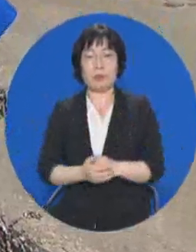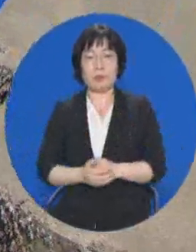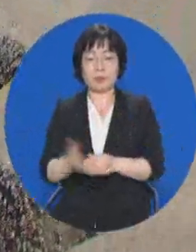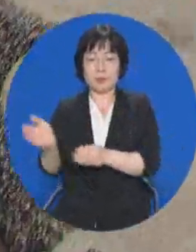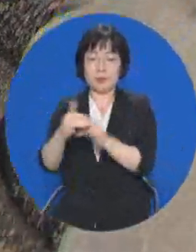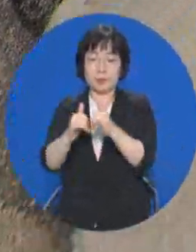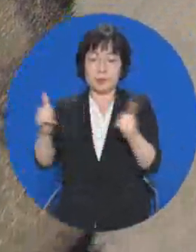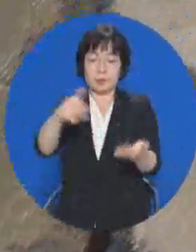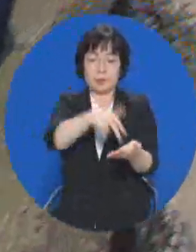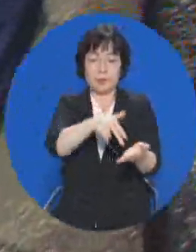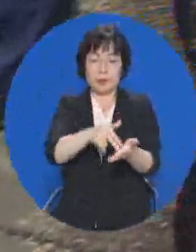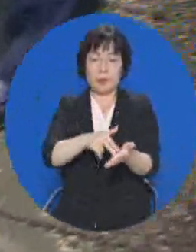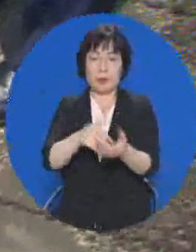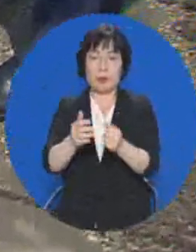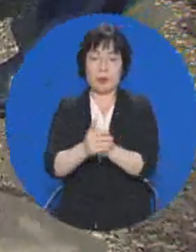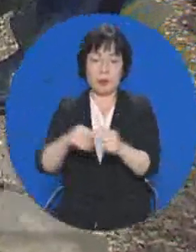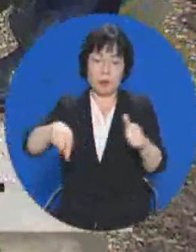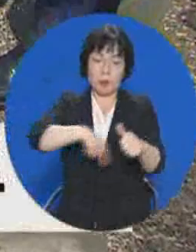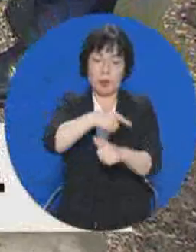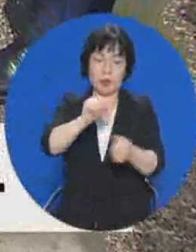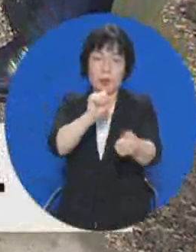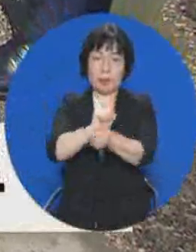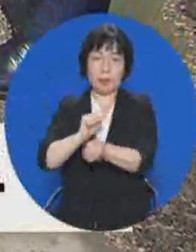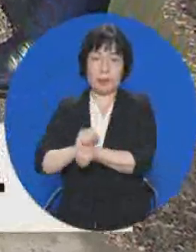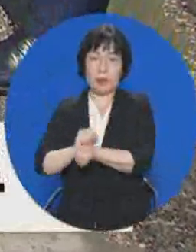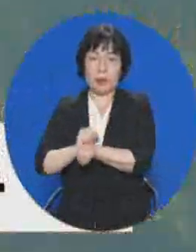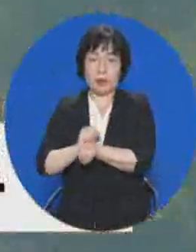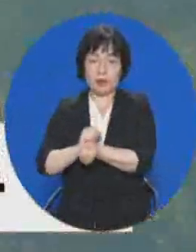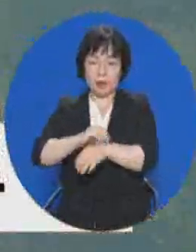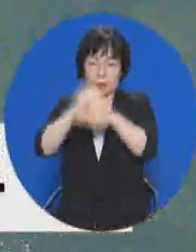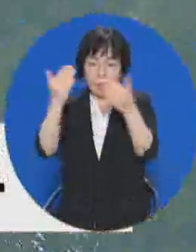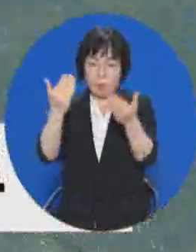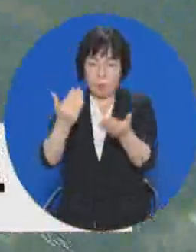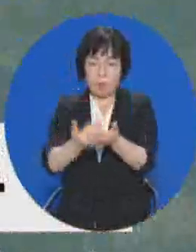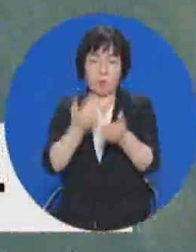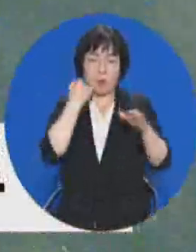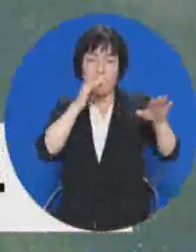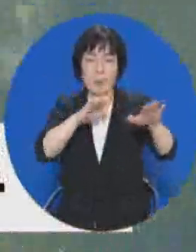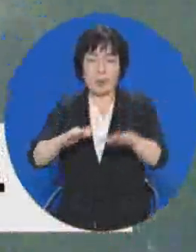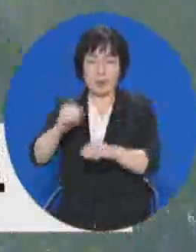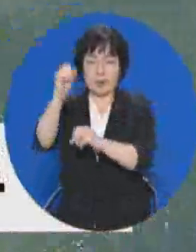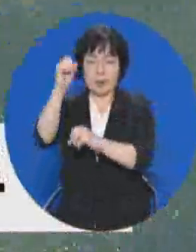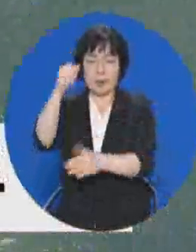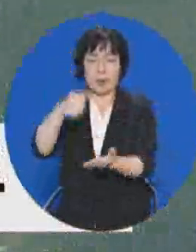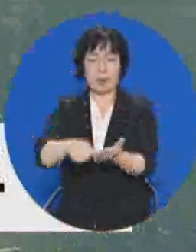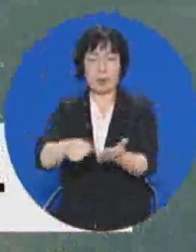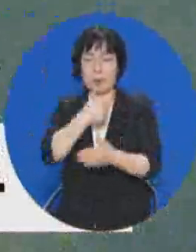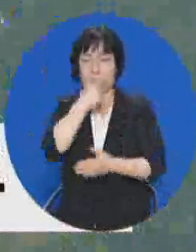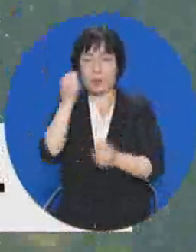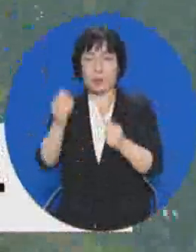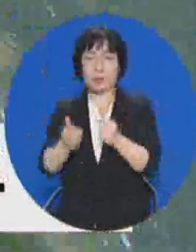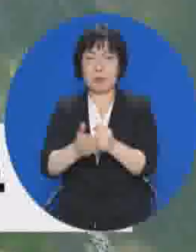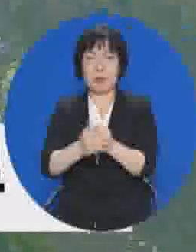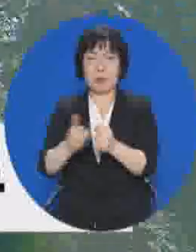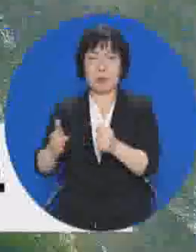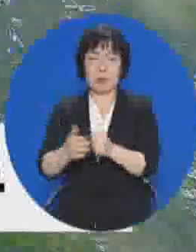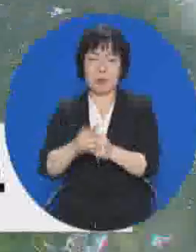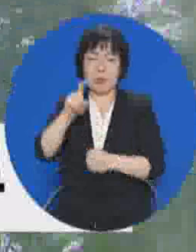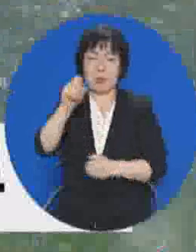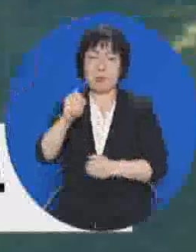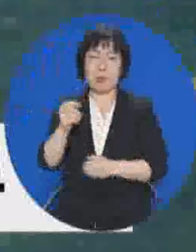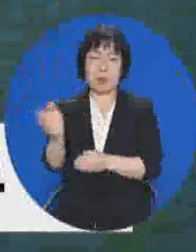어민들은 또 남핵과 환경오염으로 갈수록 황폐화하고 있는 바다수산 자원의 복원을 위해 평양만 해역에 10만